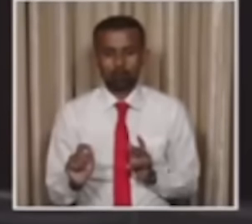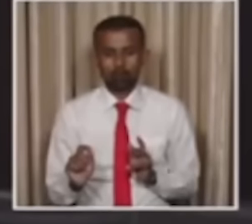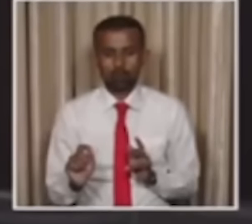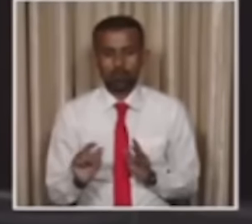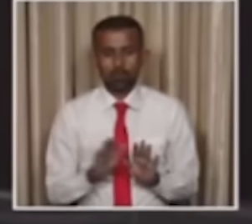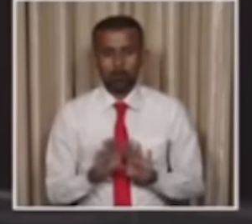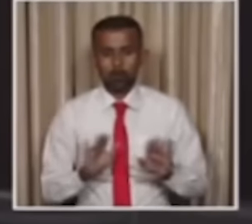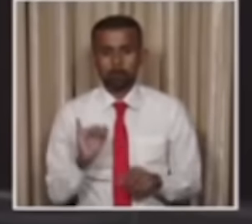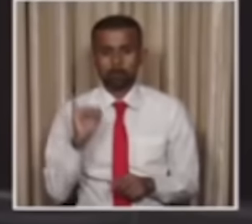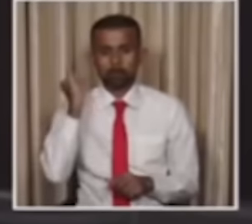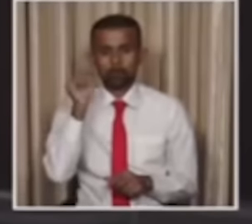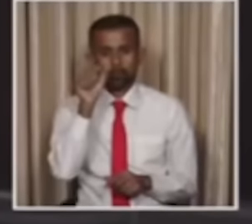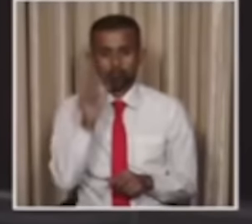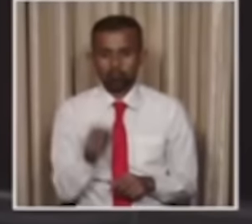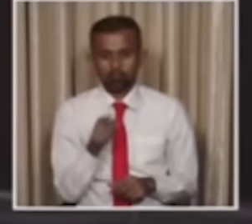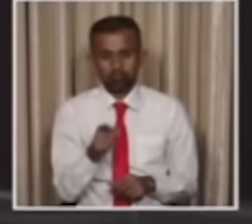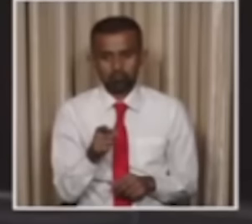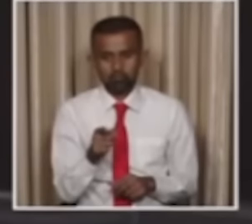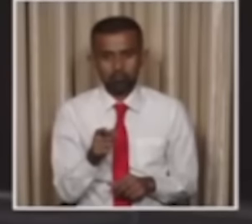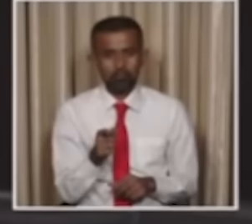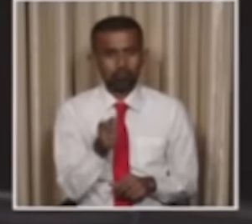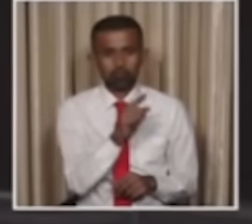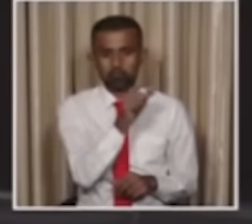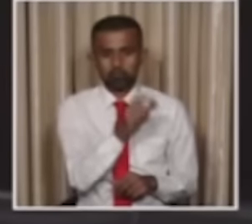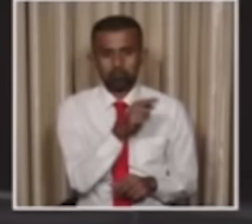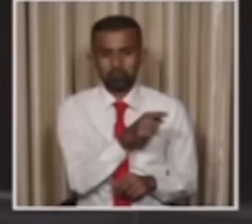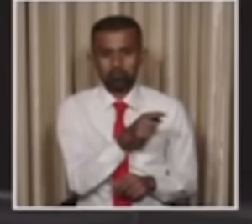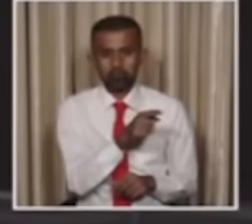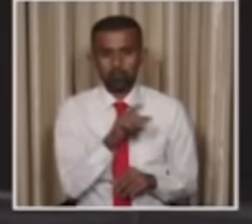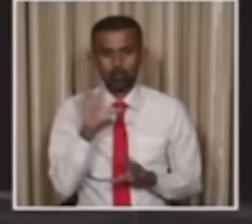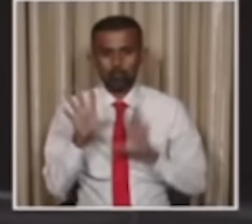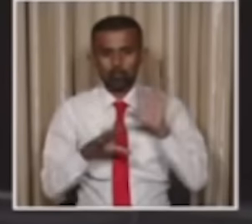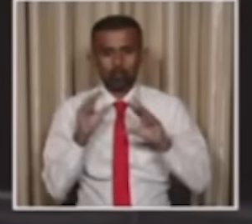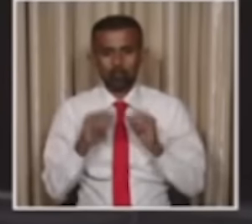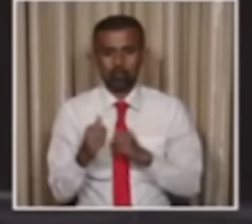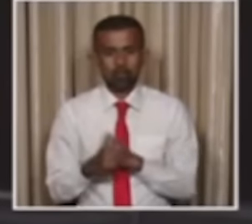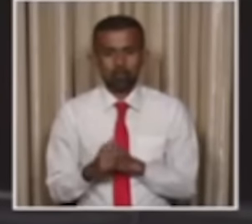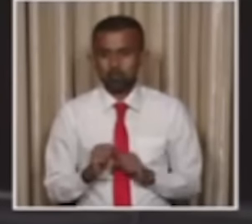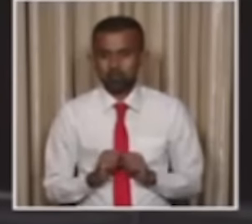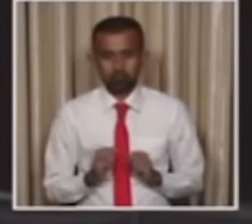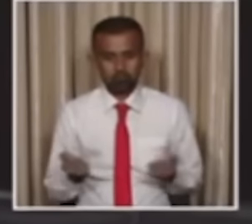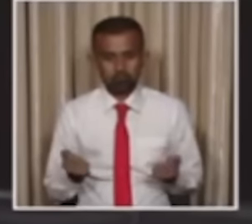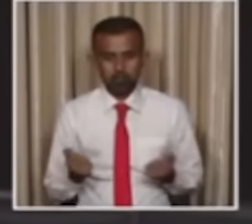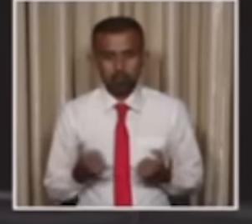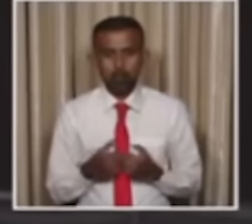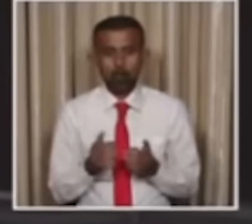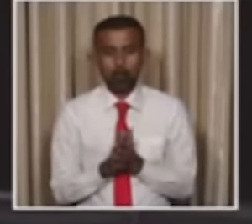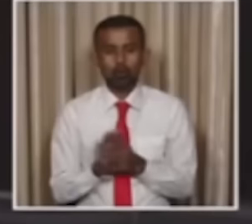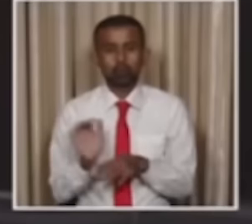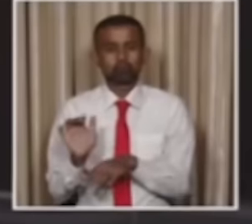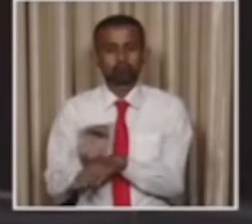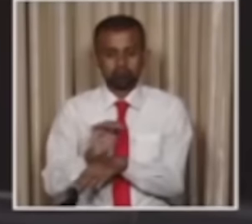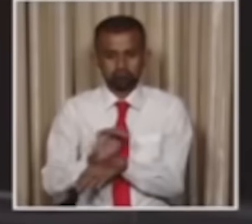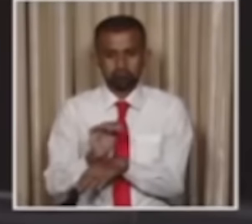පාලක ජෙනරල්වරයාටවත් කාටවත් මේ ෆිගර්ස් හදන්න බෑ. ඒක ඔක්කොම සිස්ටම් එකේ තියෙන